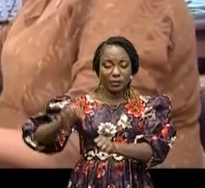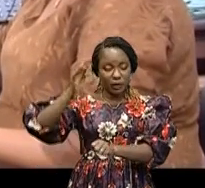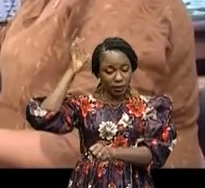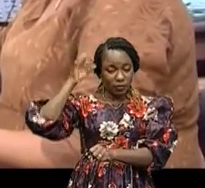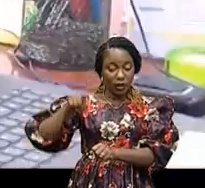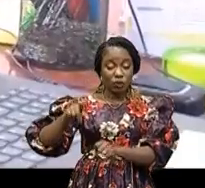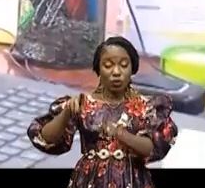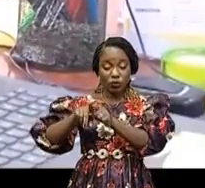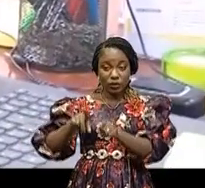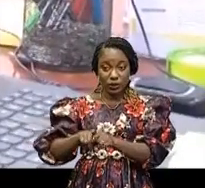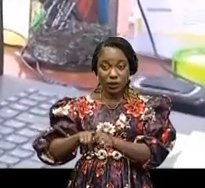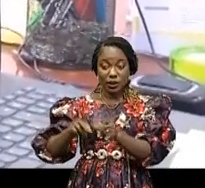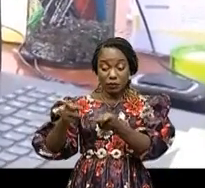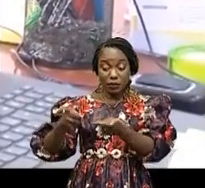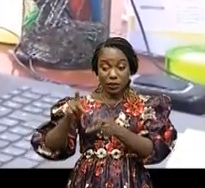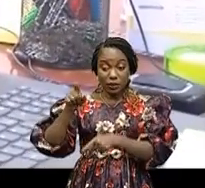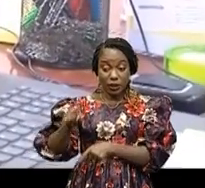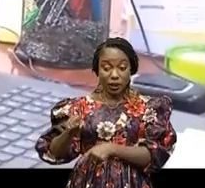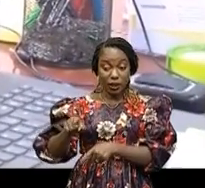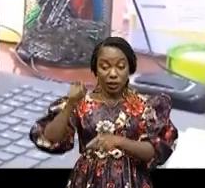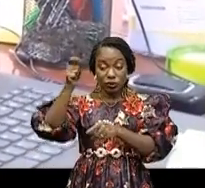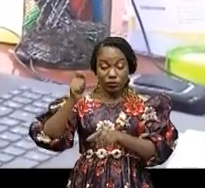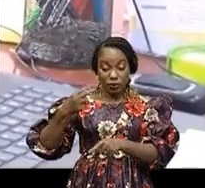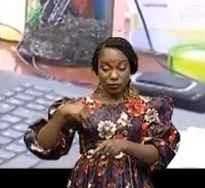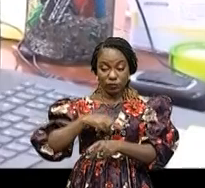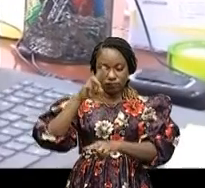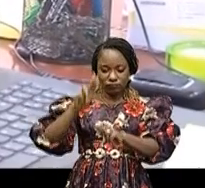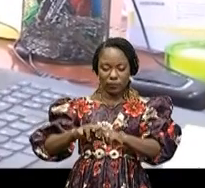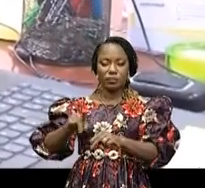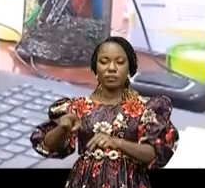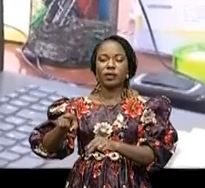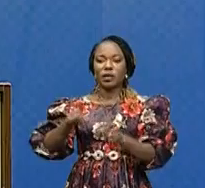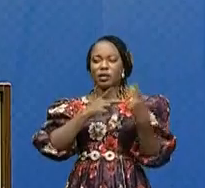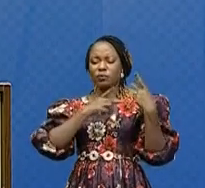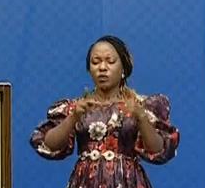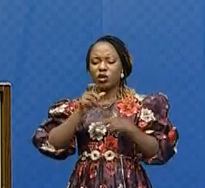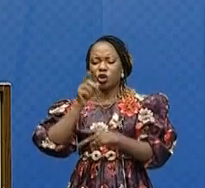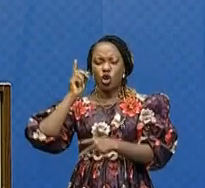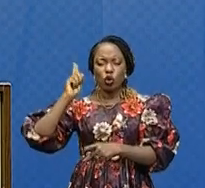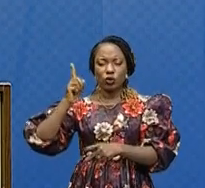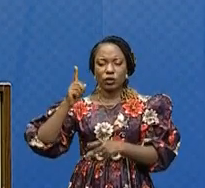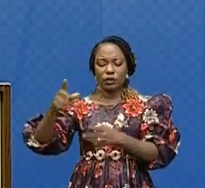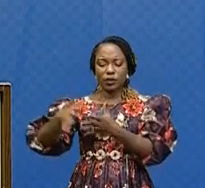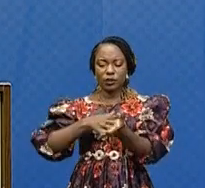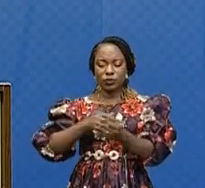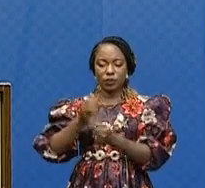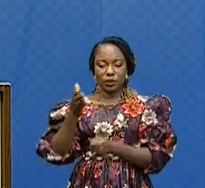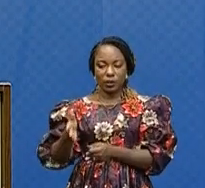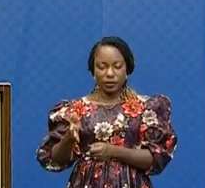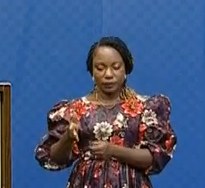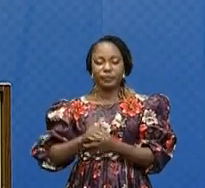désormais les principaux bastions de ces terroristes qui ont longtemps sémé la terreur dans cette partie du territoire national.